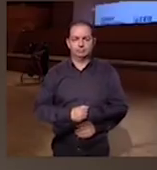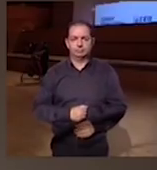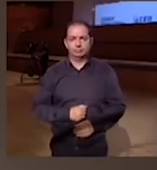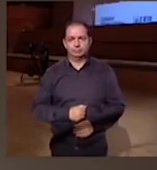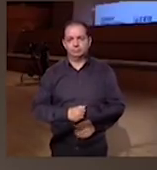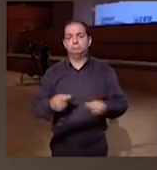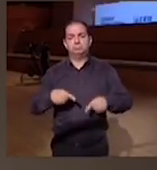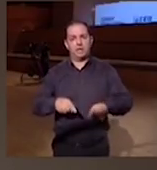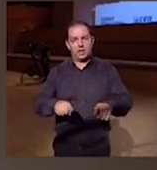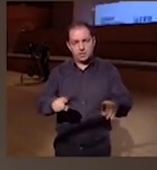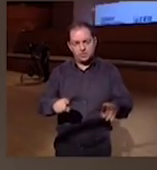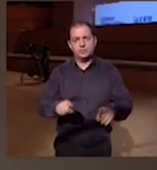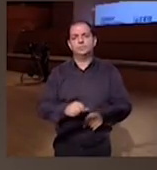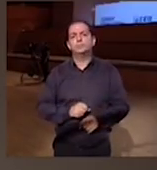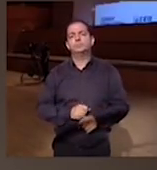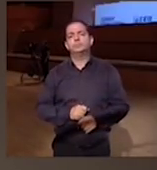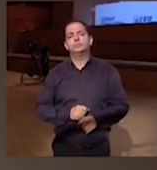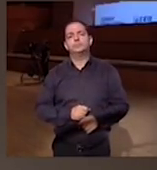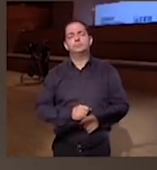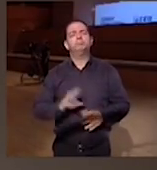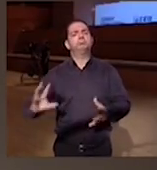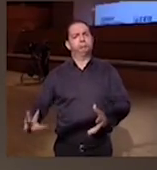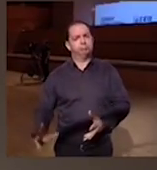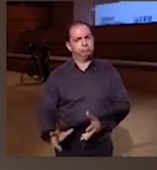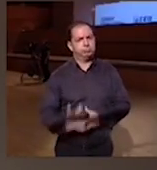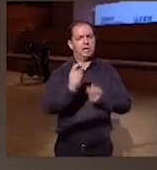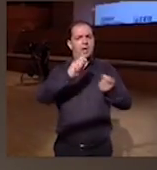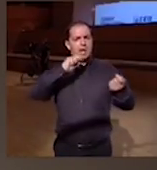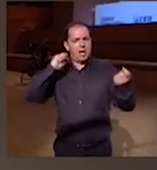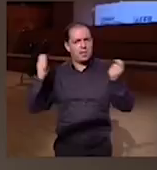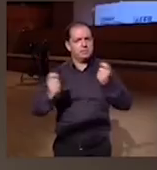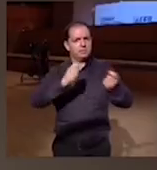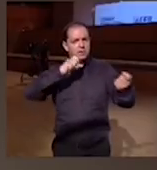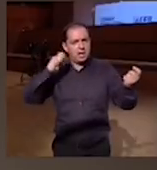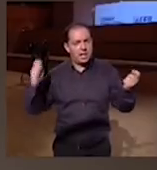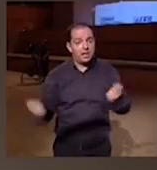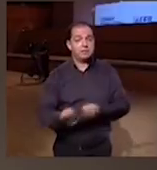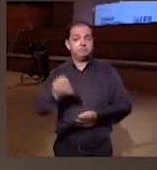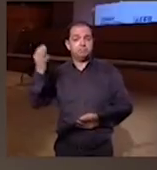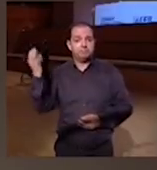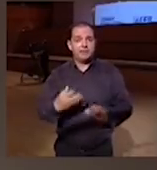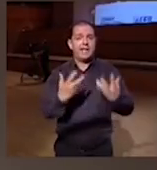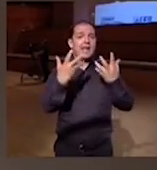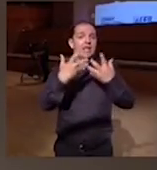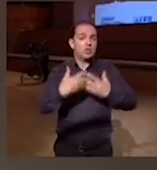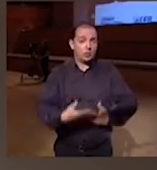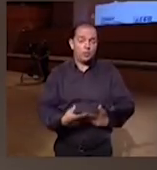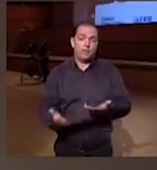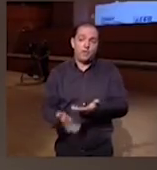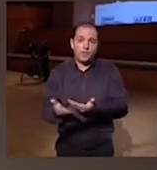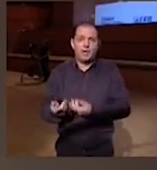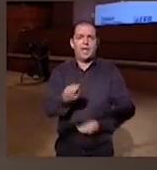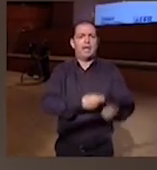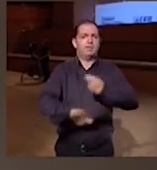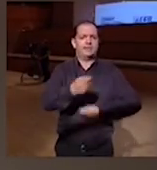Παράλληλα, αναθεωρείται, εξυγχρονίζεται και γίνεται πιο λειτουργικό για την επιχειρηματική πρωτοβουλία το